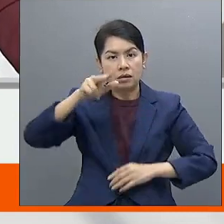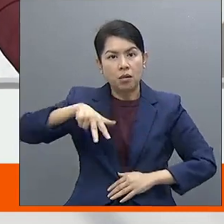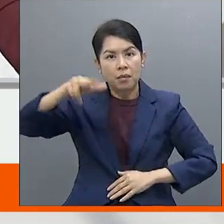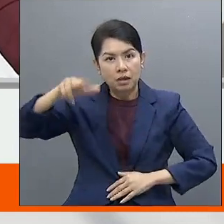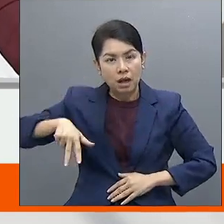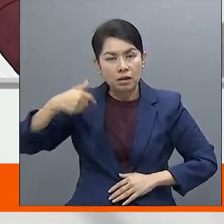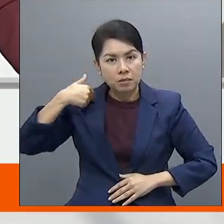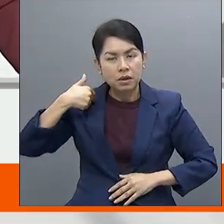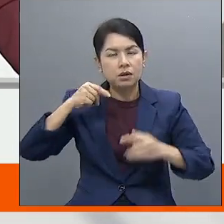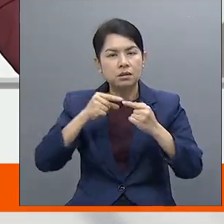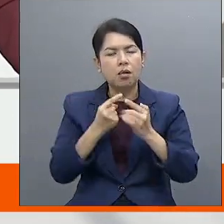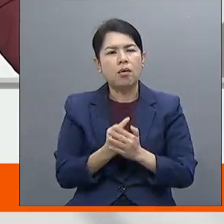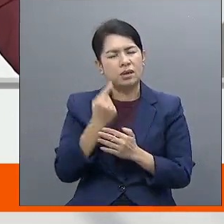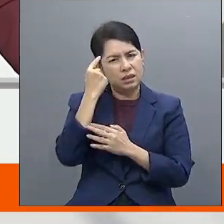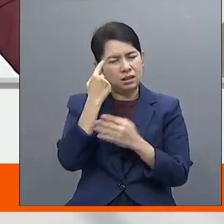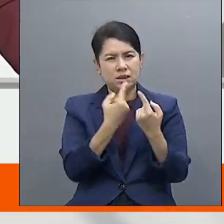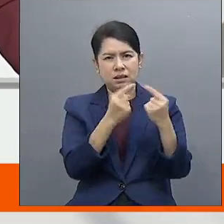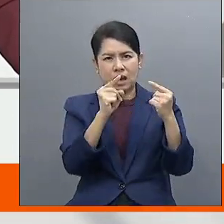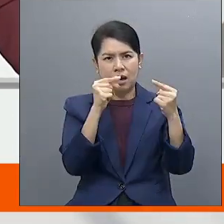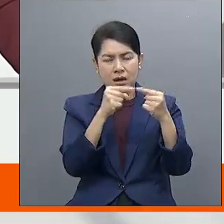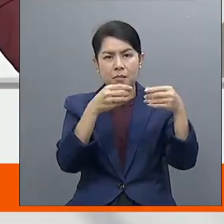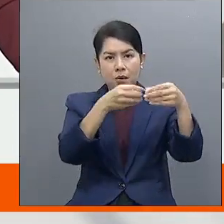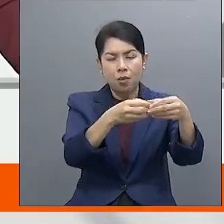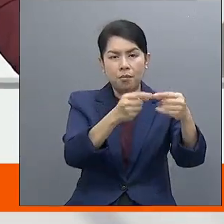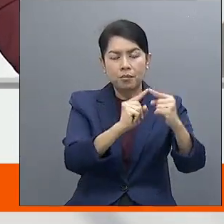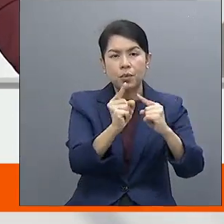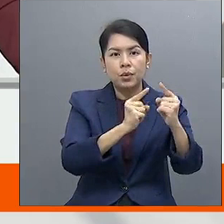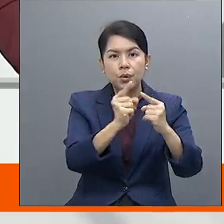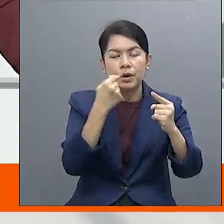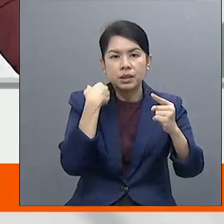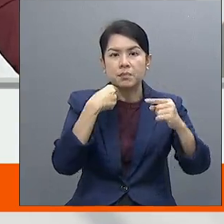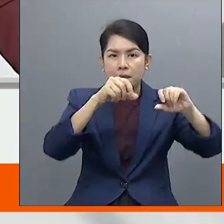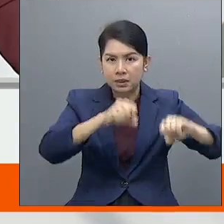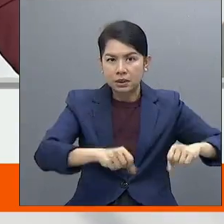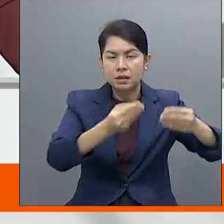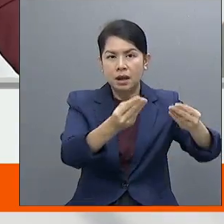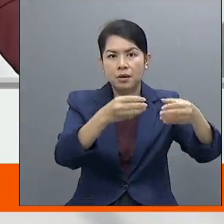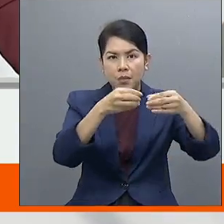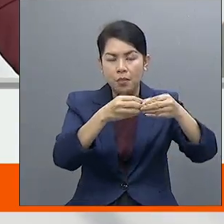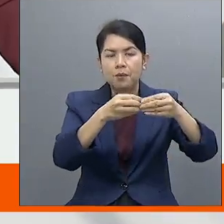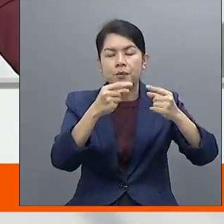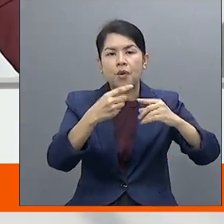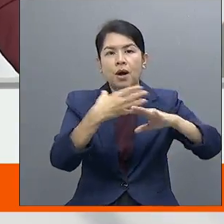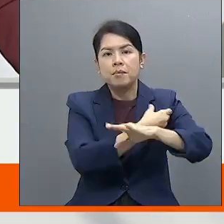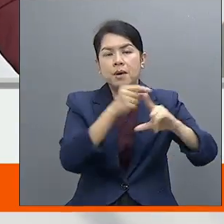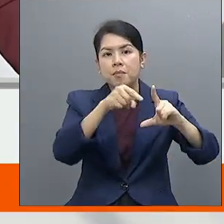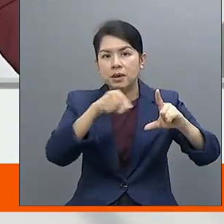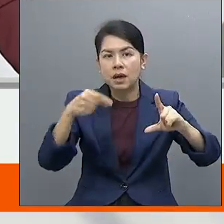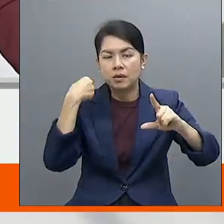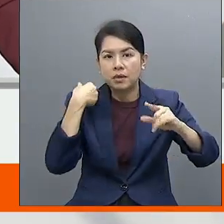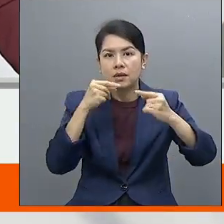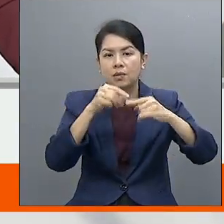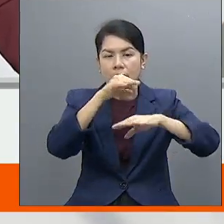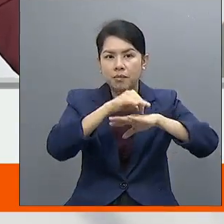จาที่จะไปยกตำแหน่งเก้าอี้ประธานสภาให้กับทางก้าวไกลบางส่วนก็มองว่าเนี่ยจะเป็นการออกมาขย่มเพื่อที่จะ